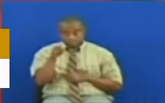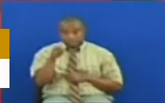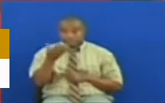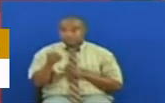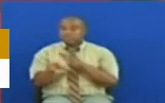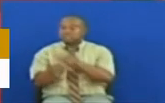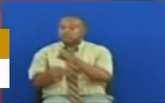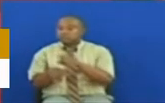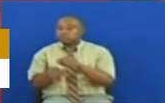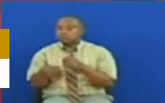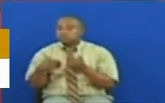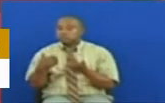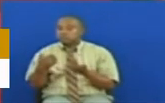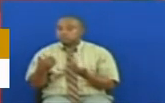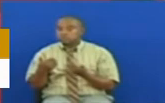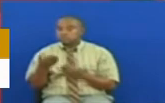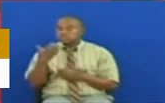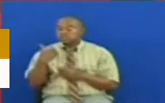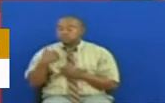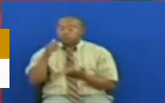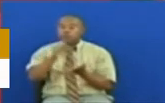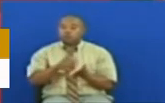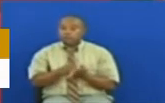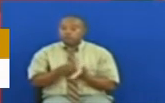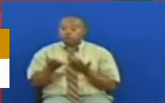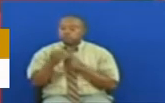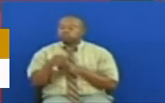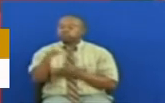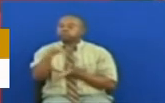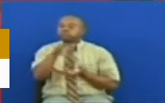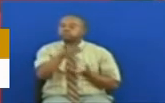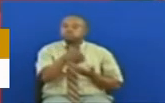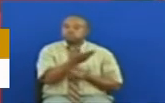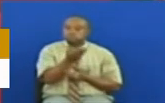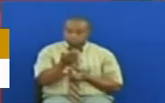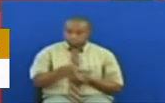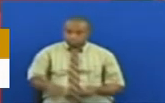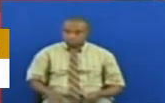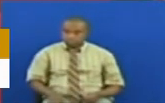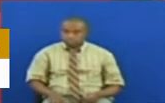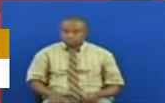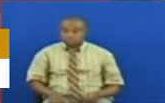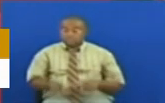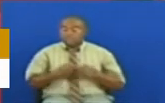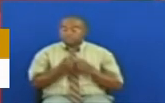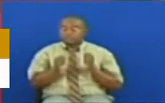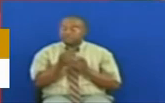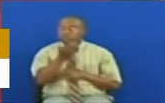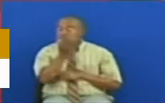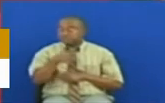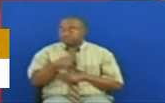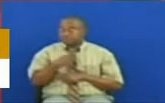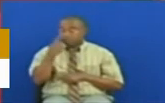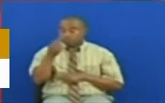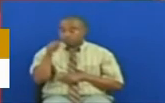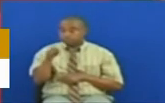Samaki wale wazazi waliokuwa ambao wameshapea sasa wanahitaji kuvuliwa ili wengine waweze kuchukua nafasi. Lakini jengine niloliona